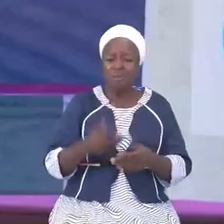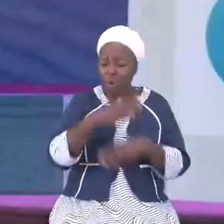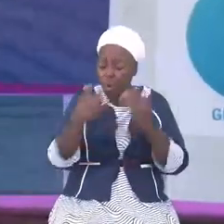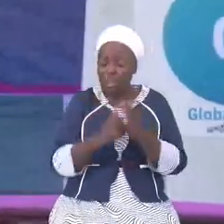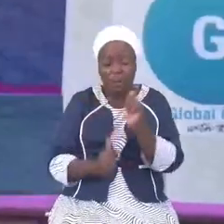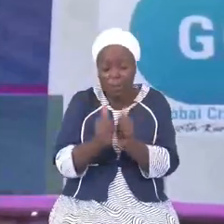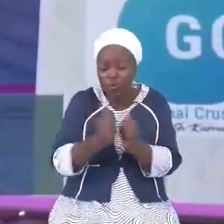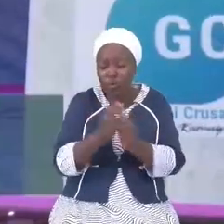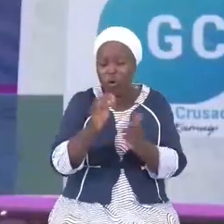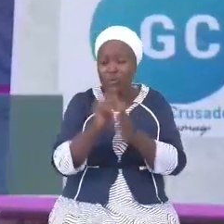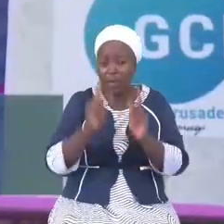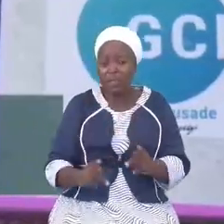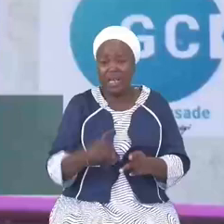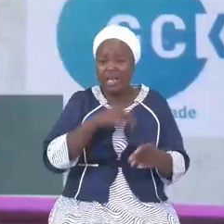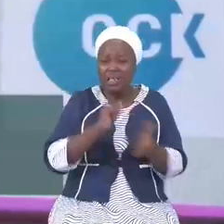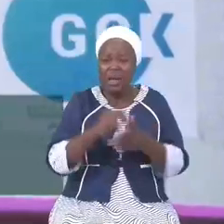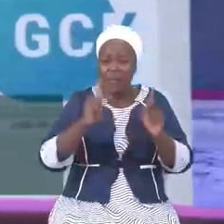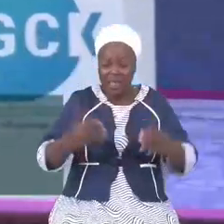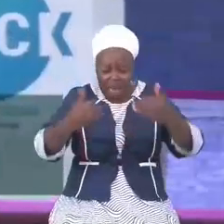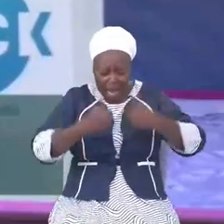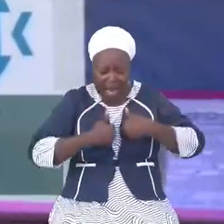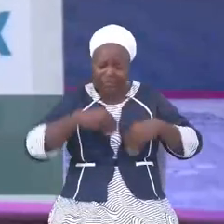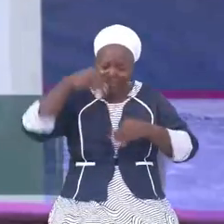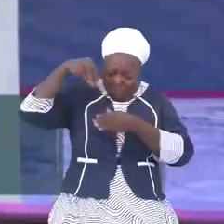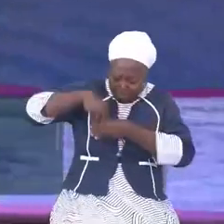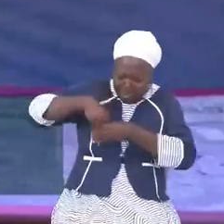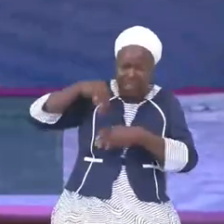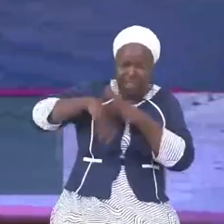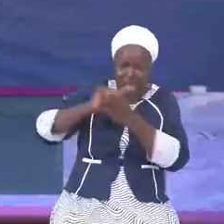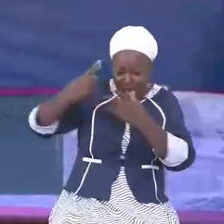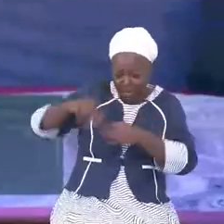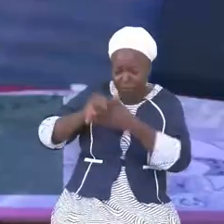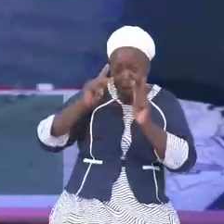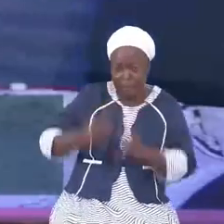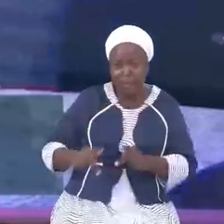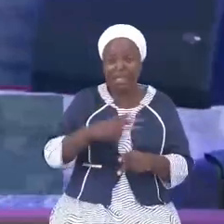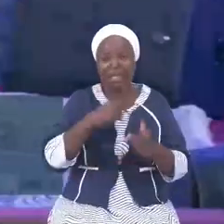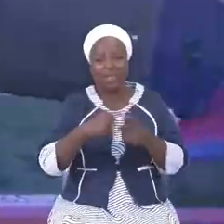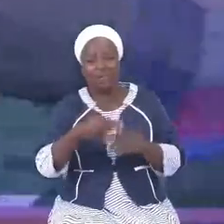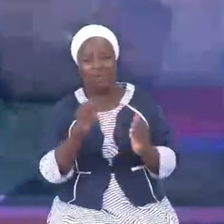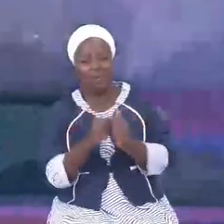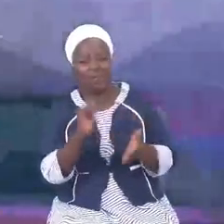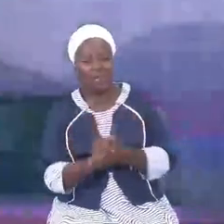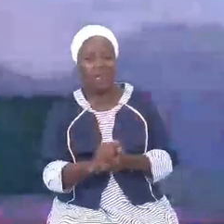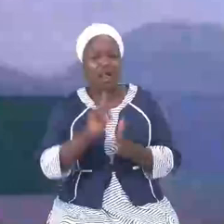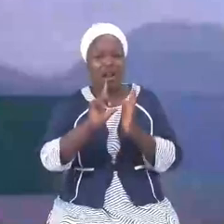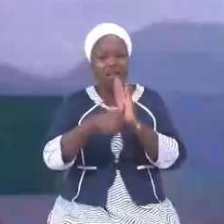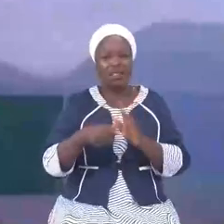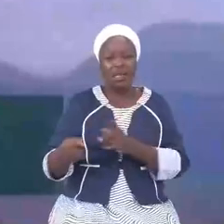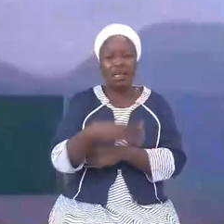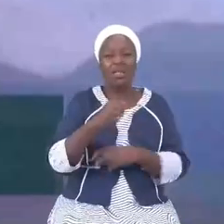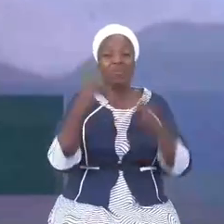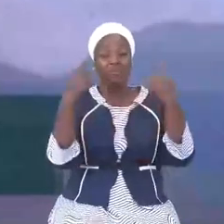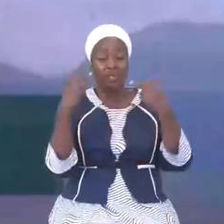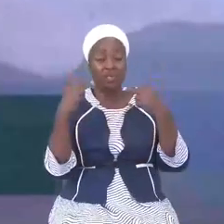est obsédé de toutes ces choses. L'obsession avec les vanités des derniers temps. Les vanités sont différentes les